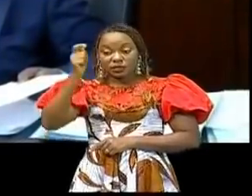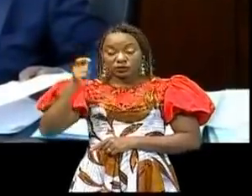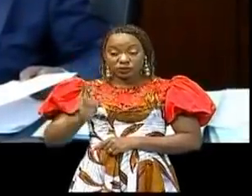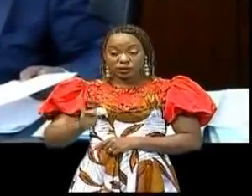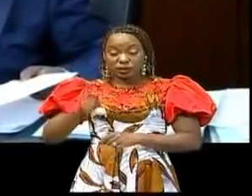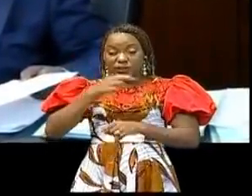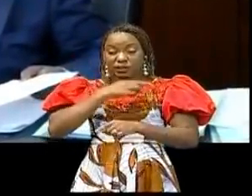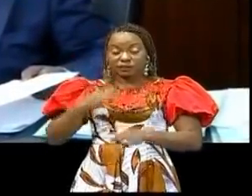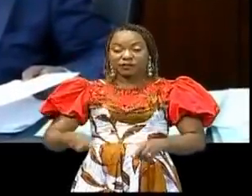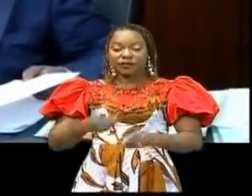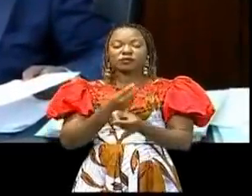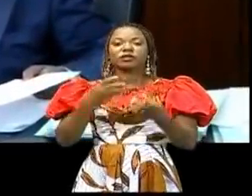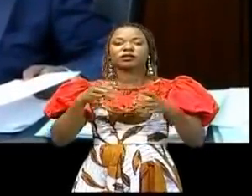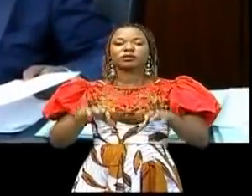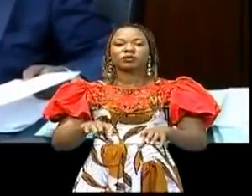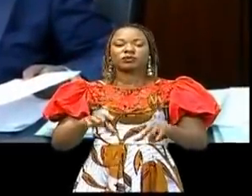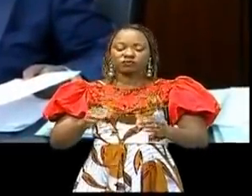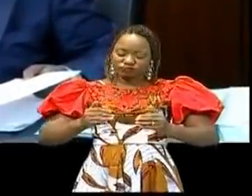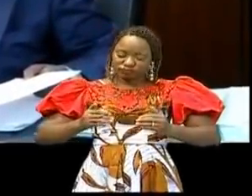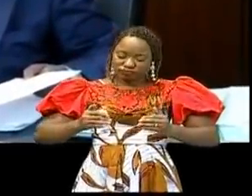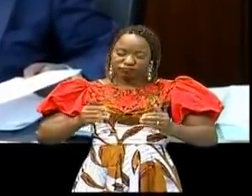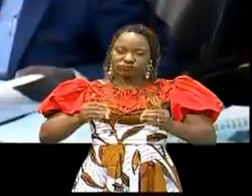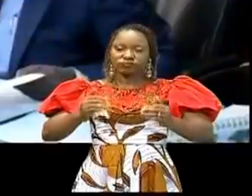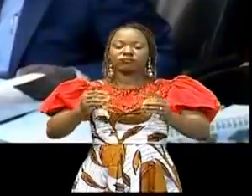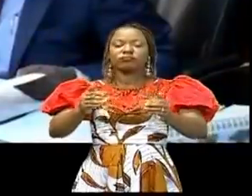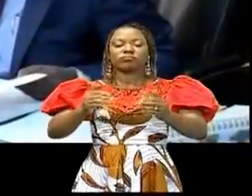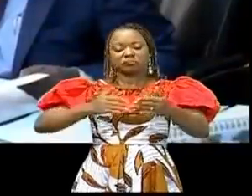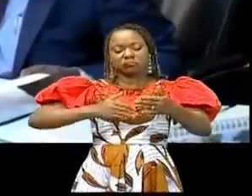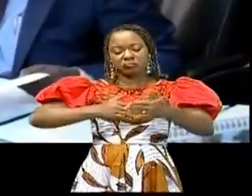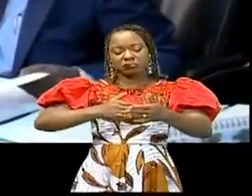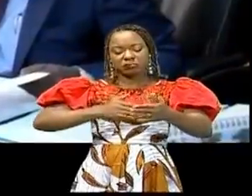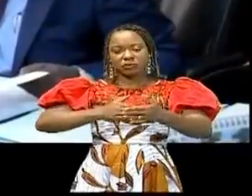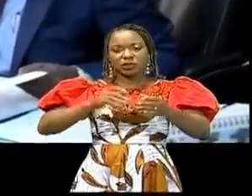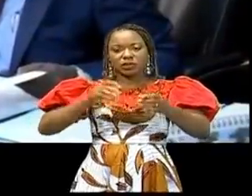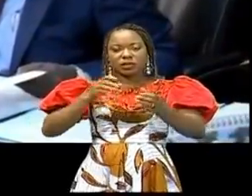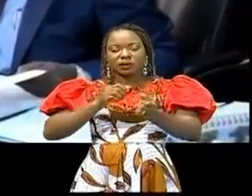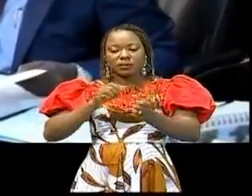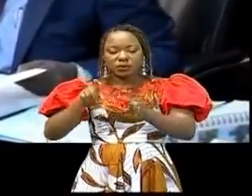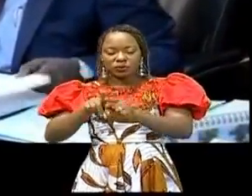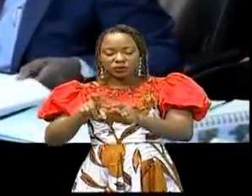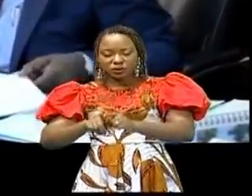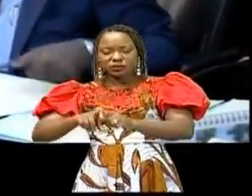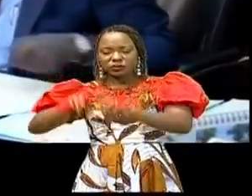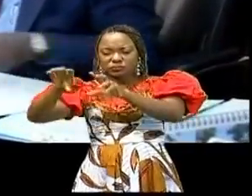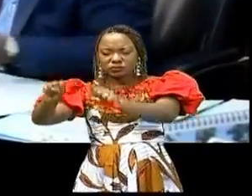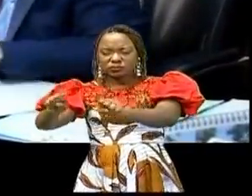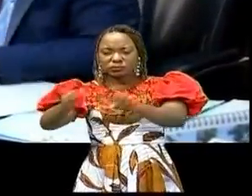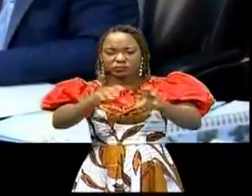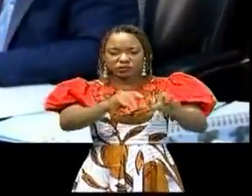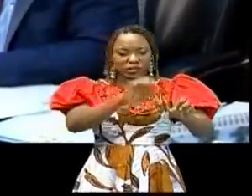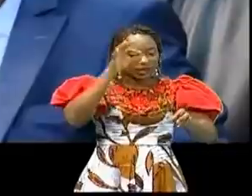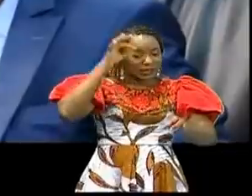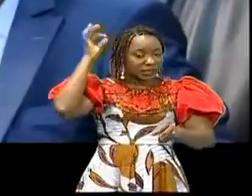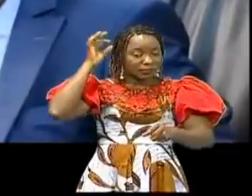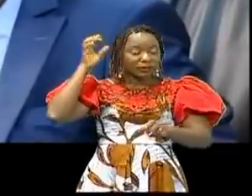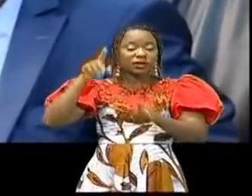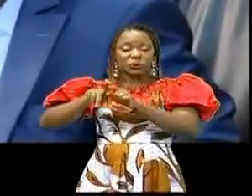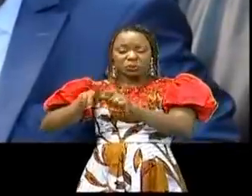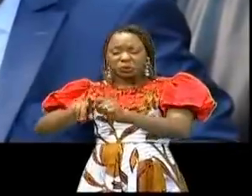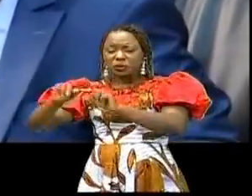République démocratique du Congo poursuivent aux côtés des forces armées ougandaises la traque des forces négatives et des groupes